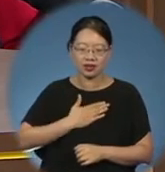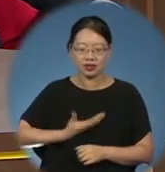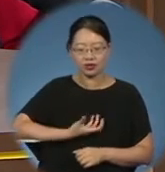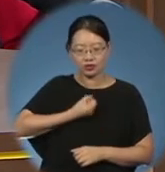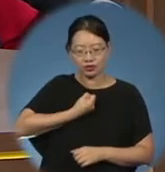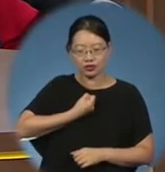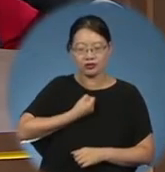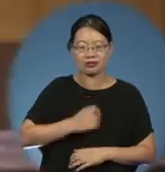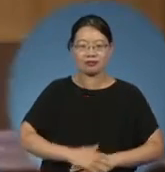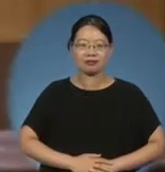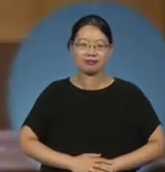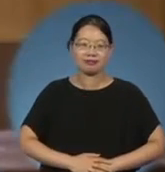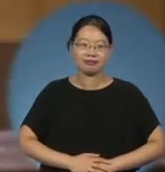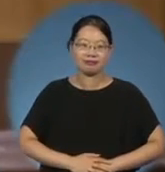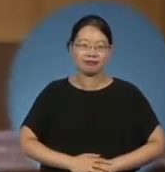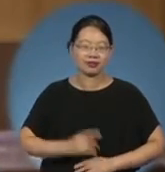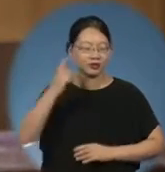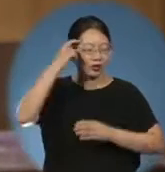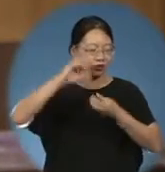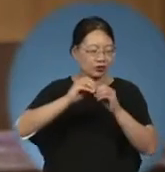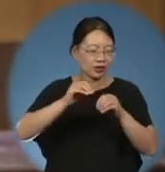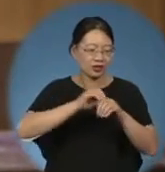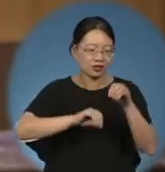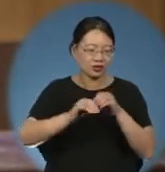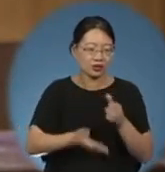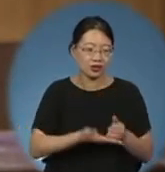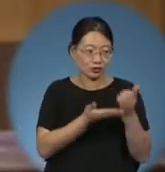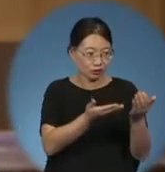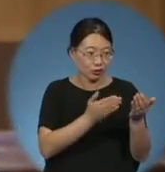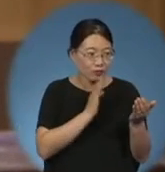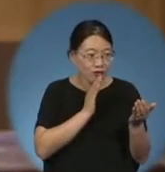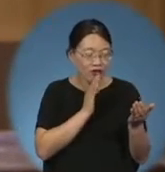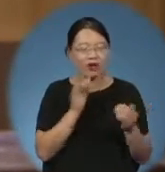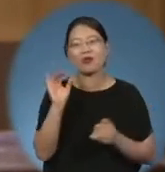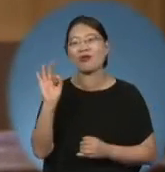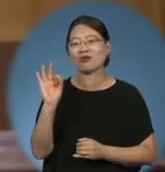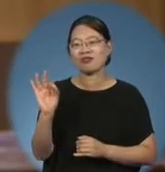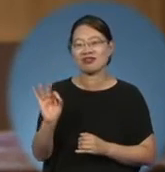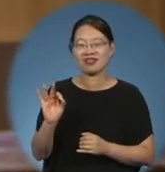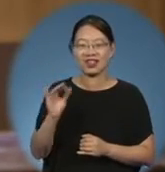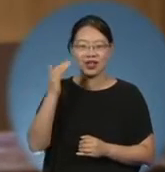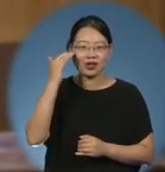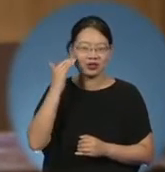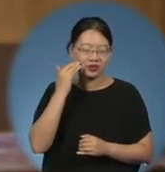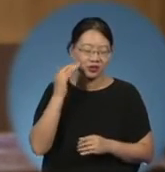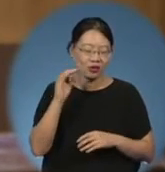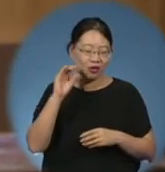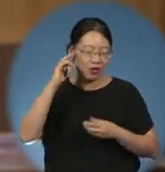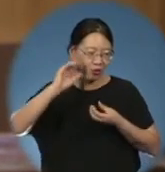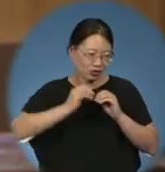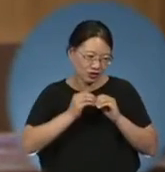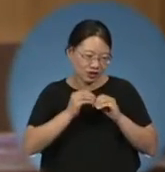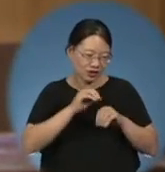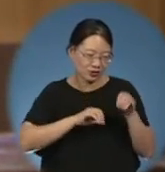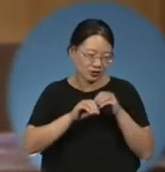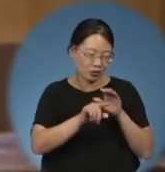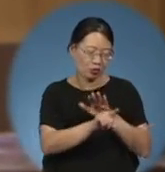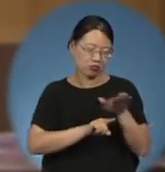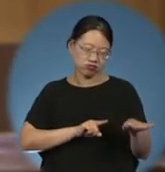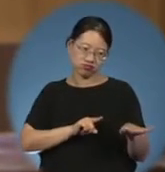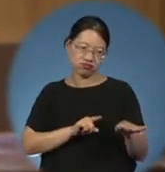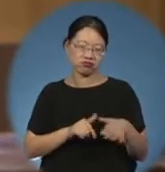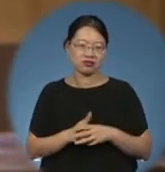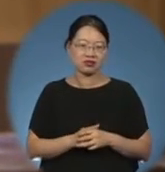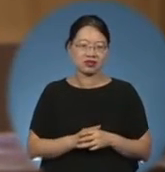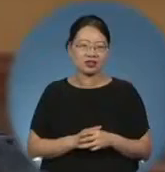충격으로 다가왔습니다 엉뚱 알수록 칭찬해 주나 엉뚱 할 수가 진찰이 지금 우리는 엉뚱 알수록 도태되지 5패 를